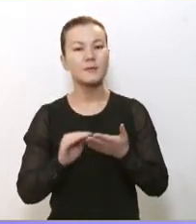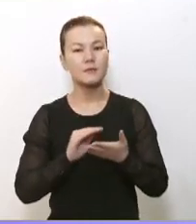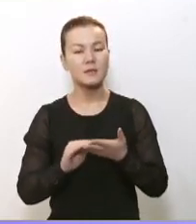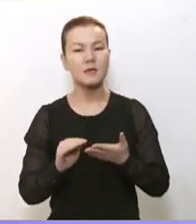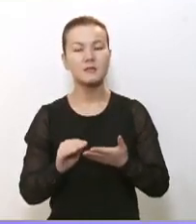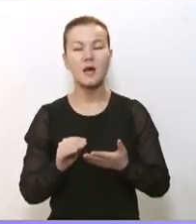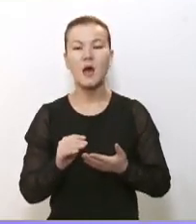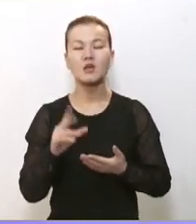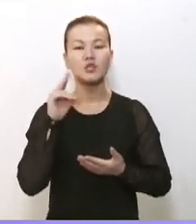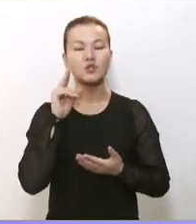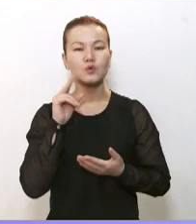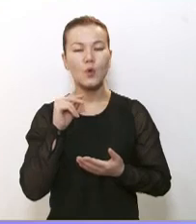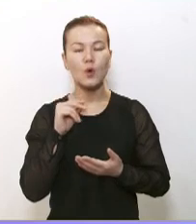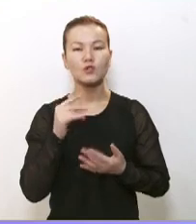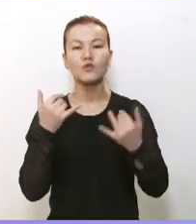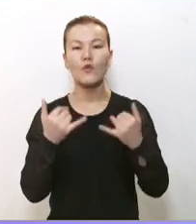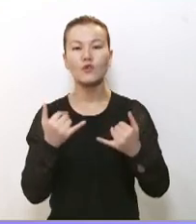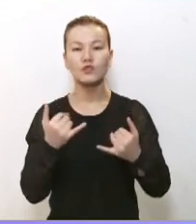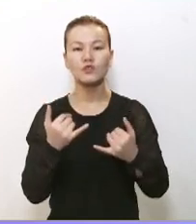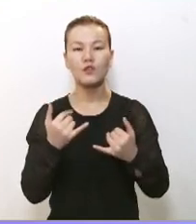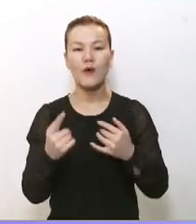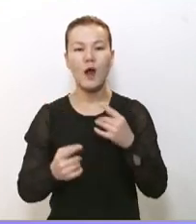дату сегодняшнего полета.